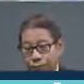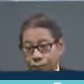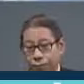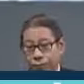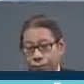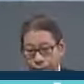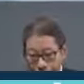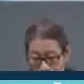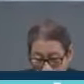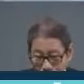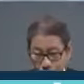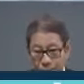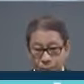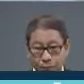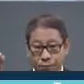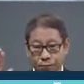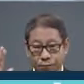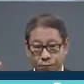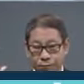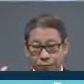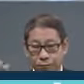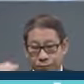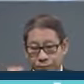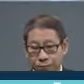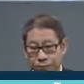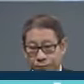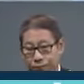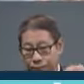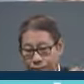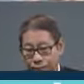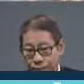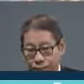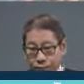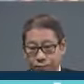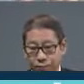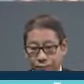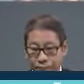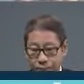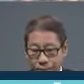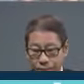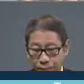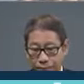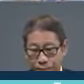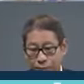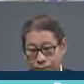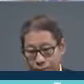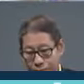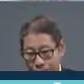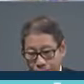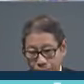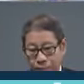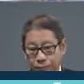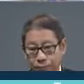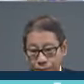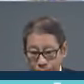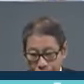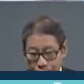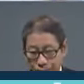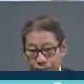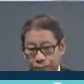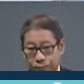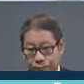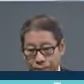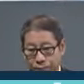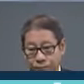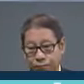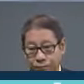ม2567โดยมีนายสุทธิไพรเลศเกษมอธิบดีกรมประชาสัมพันธ์พร้อมด้วยนายกเชนกันนิกาน